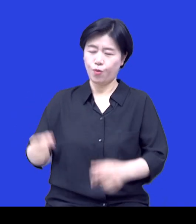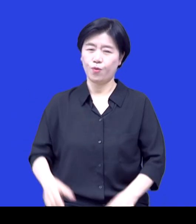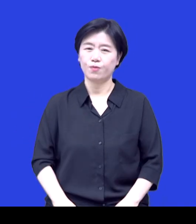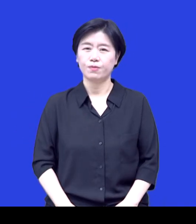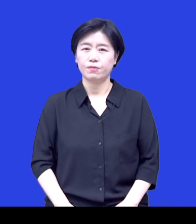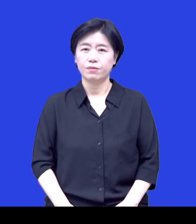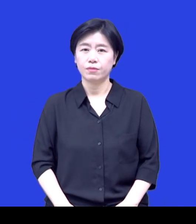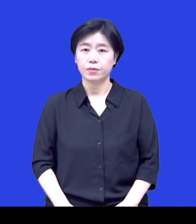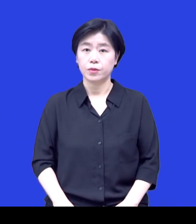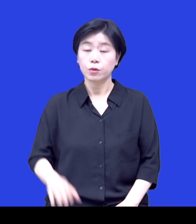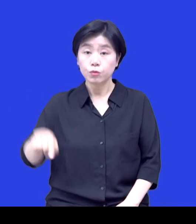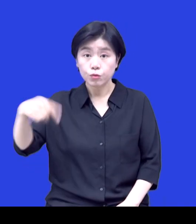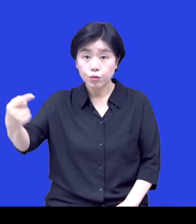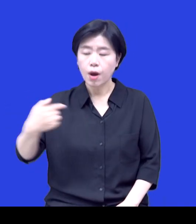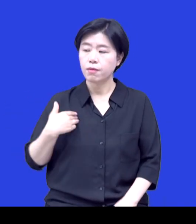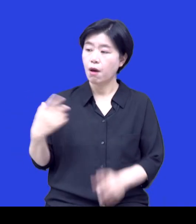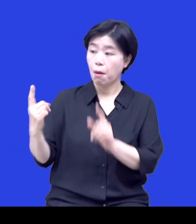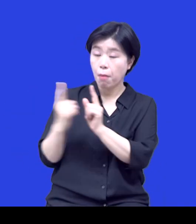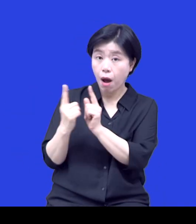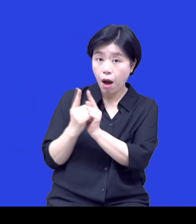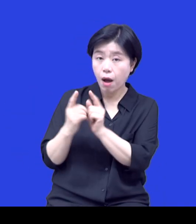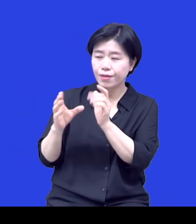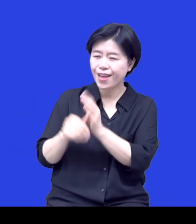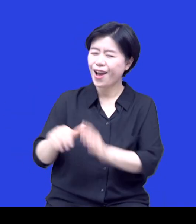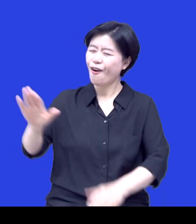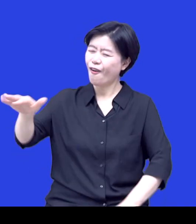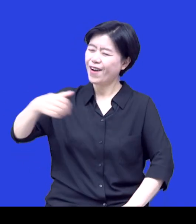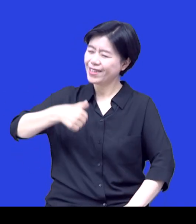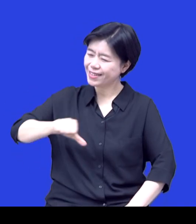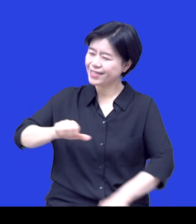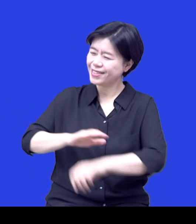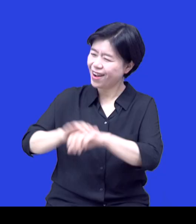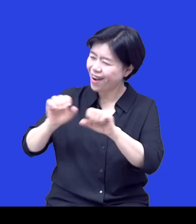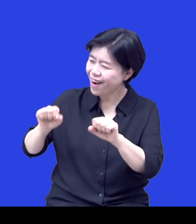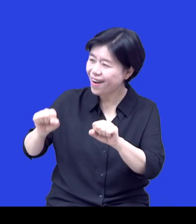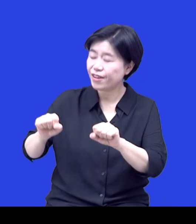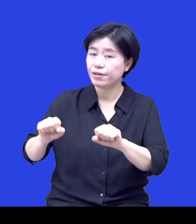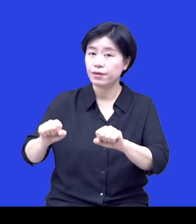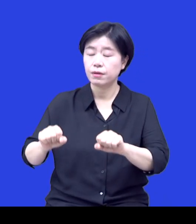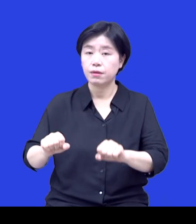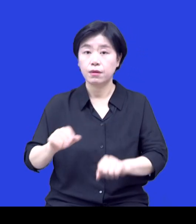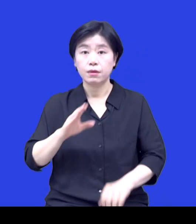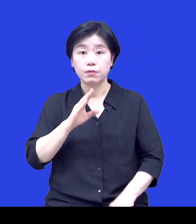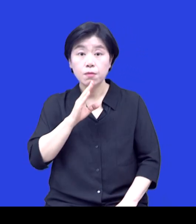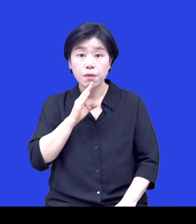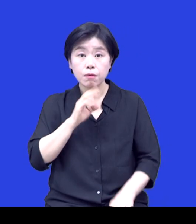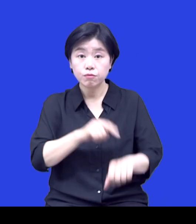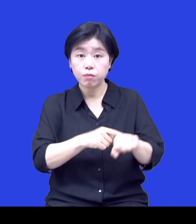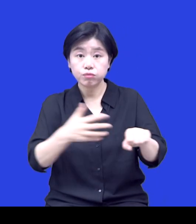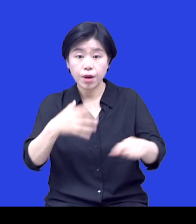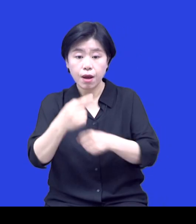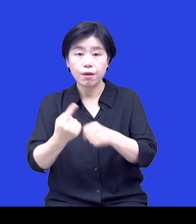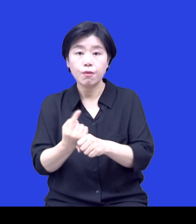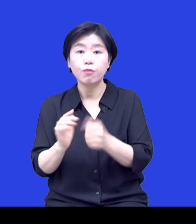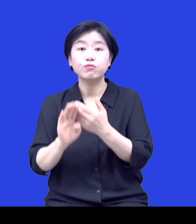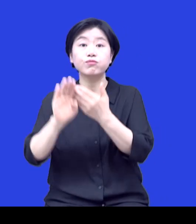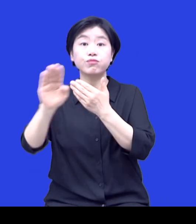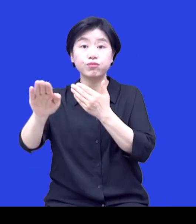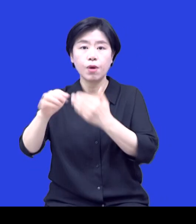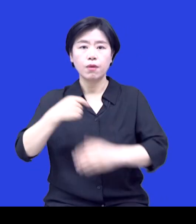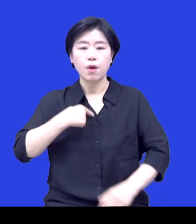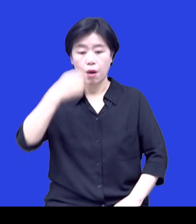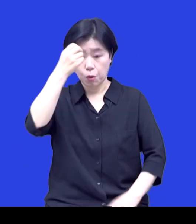항상 말 보기만 하면은 Hi my son, how are you? 그런데 진짜 정확하게 1년 뒤에 제가 그 고등학교 1등이었어요.